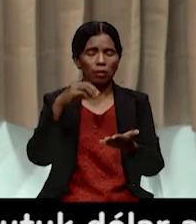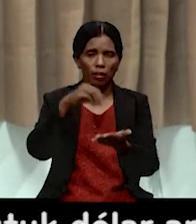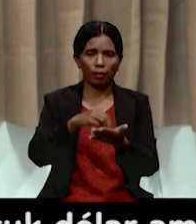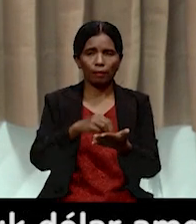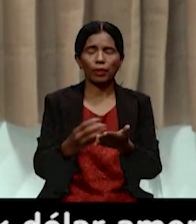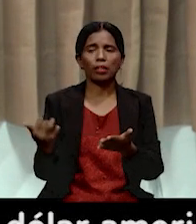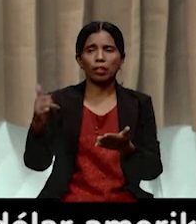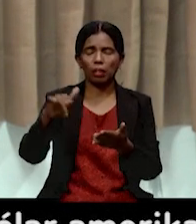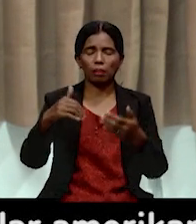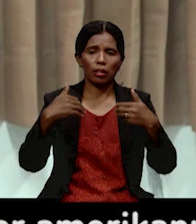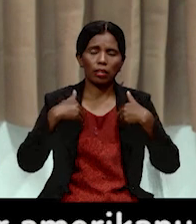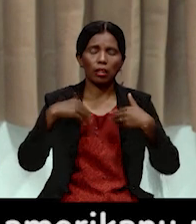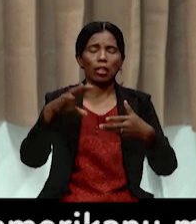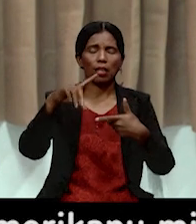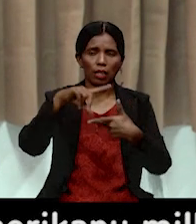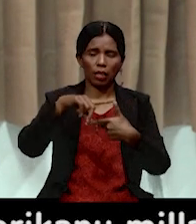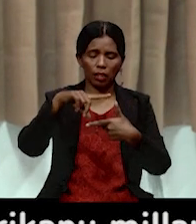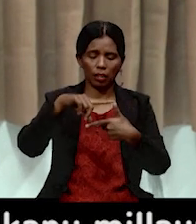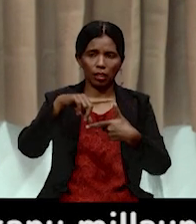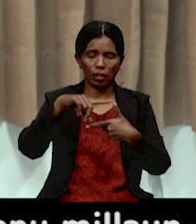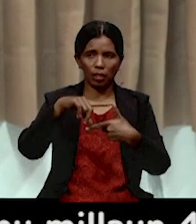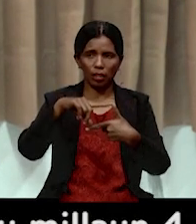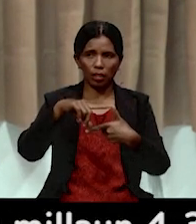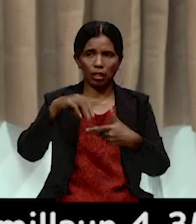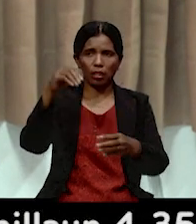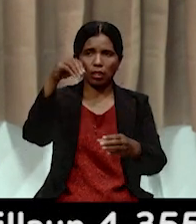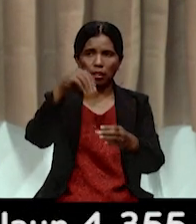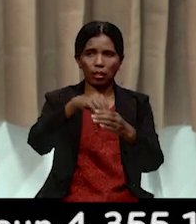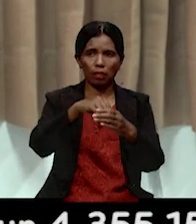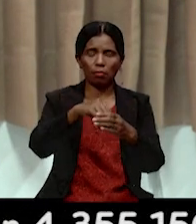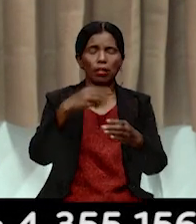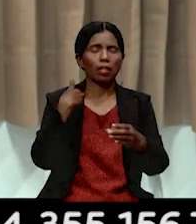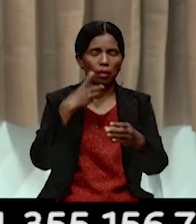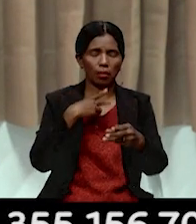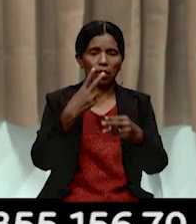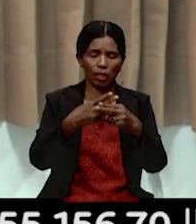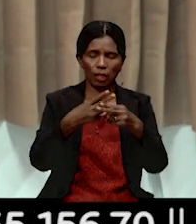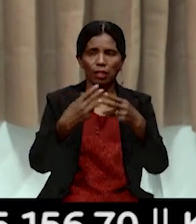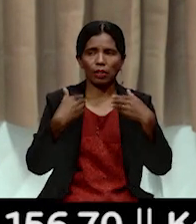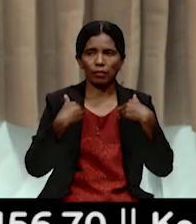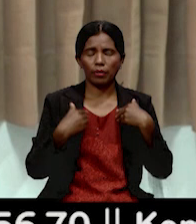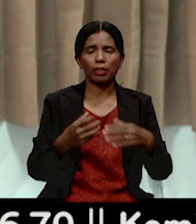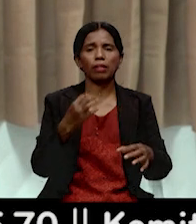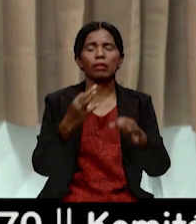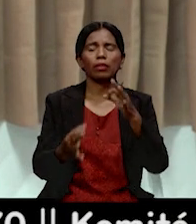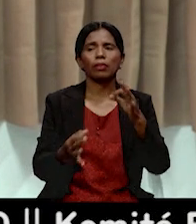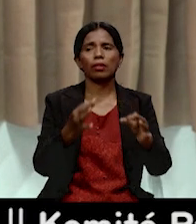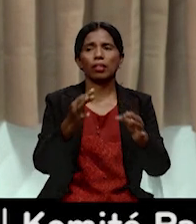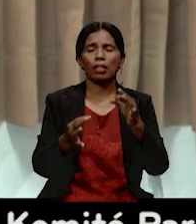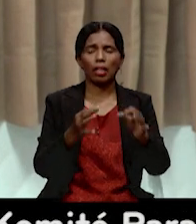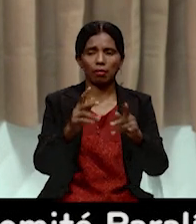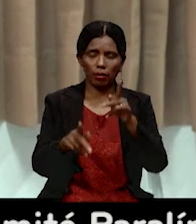karta kondusan ene otomatikamente sira tama iha aminya database ene se ema sira nebe tama ia database